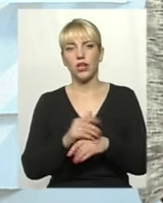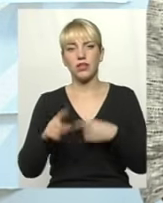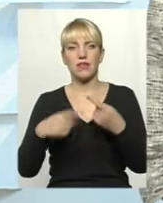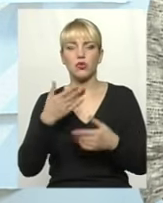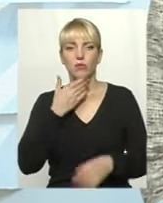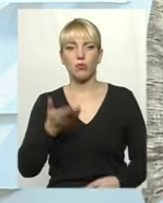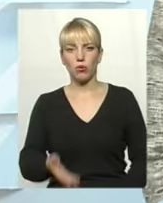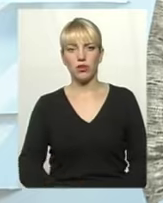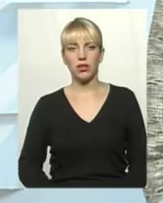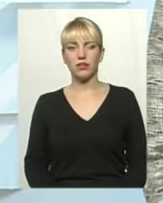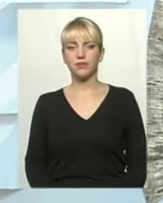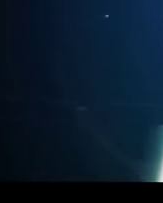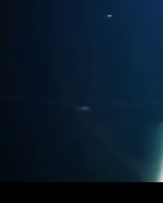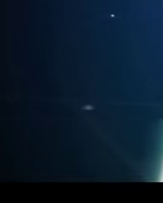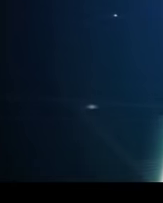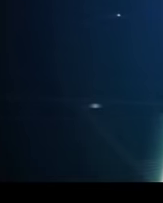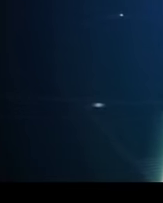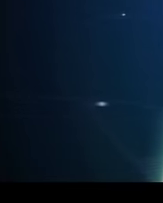коментарі. Далі продовжимо.